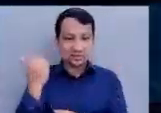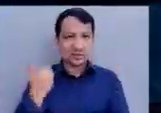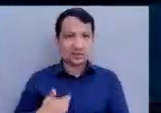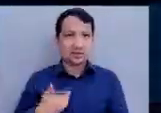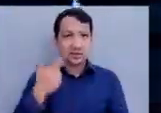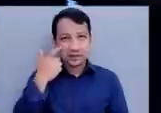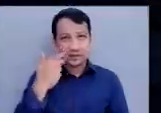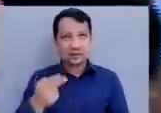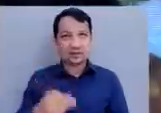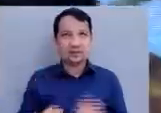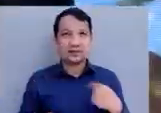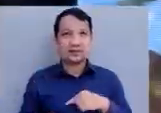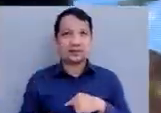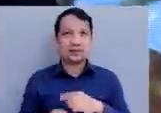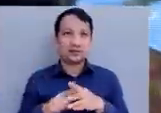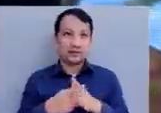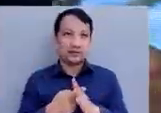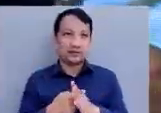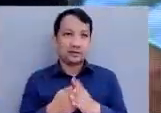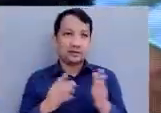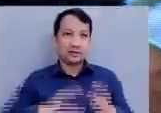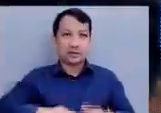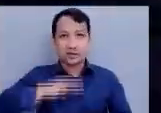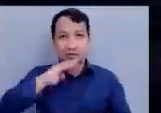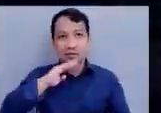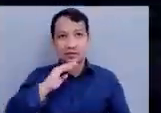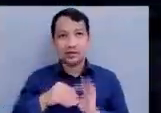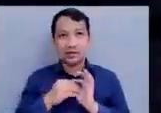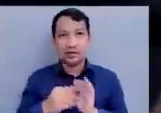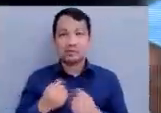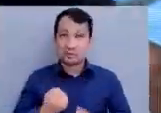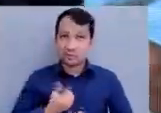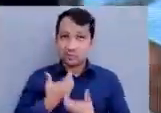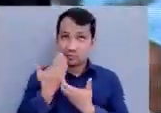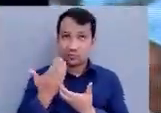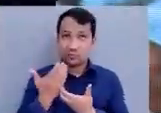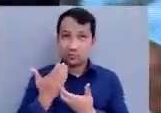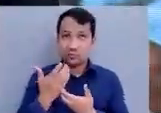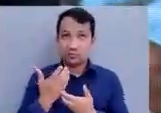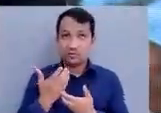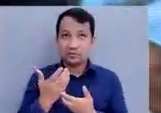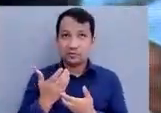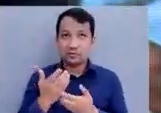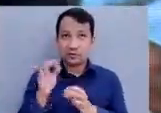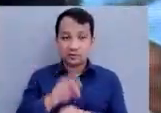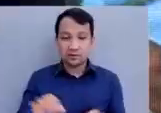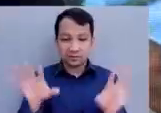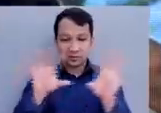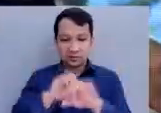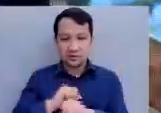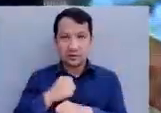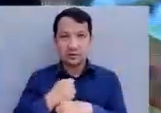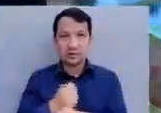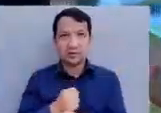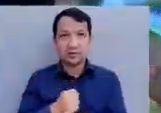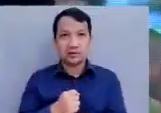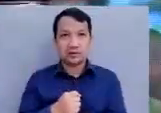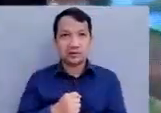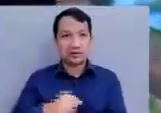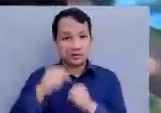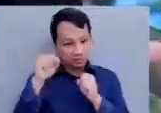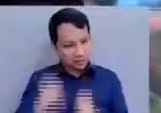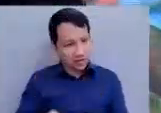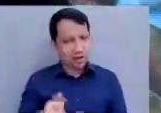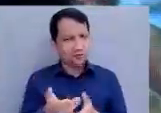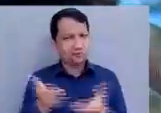si Gret h mga kapatid simulan na ring busugin ang araw ng mga inspirasyon at motivation para matapos ang mga gawain kayang-kaya niyo yan